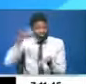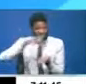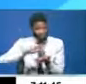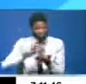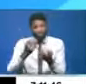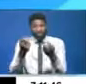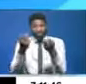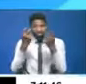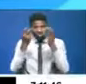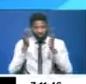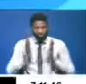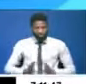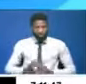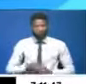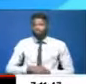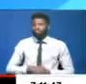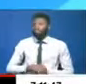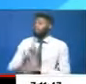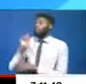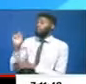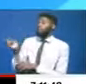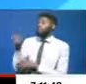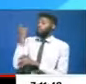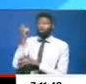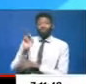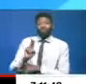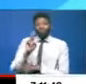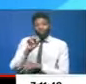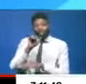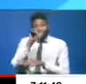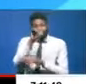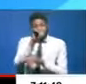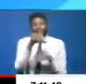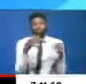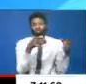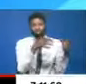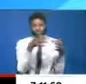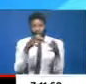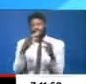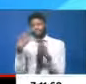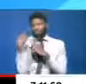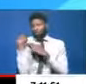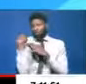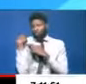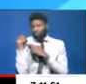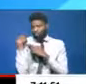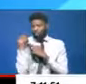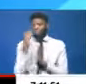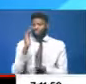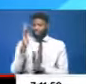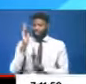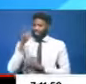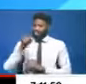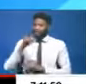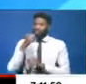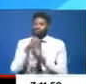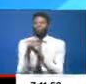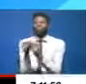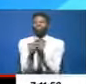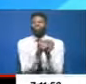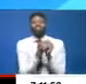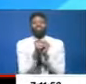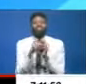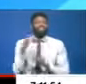Rais Uhuru Kenyatta amevitaka vitengo vya usalama kushirikiana katika kukabiliana na uhalifu na kulinda maisha ya